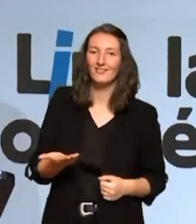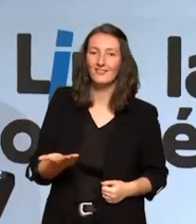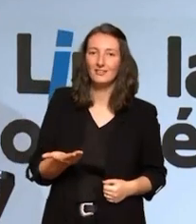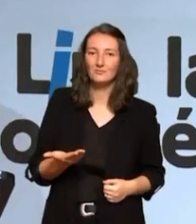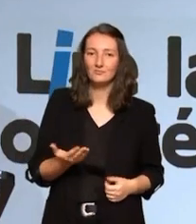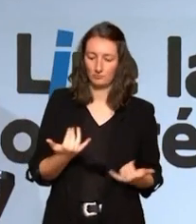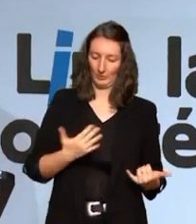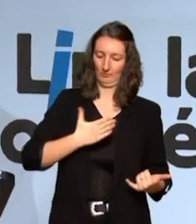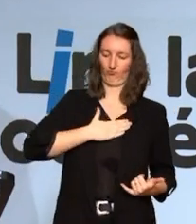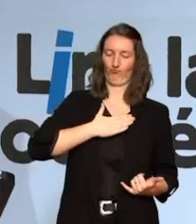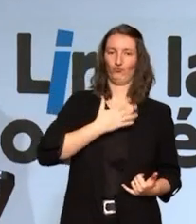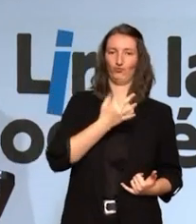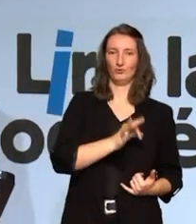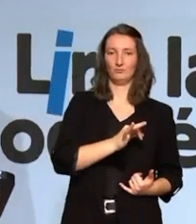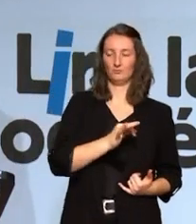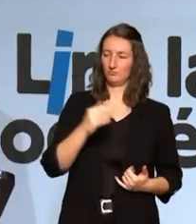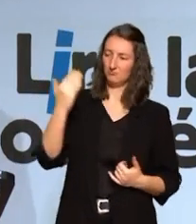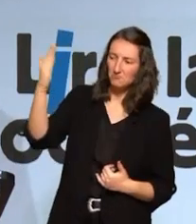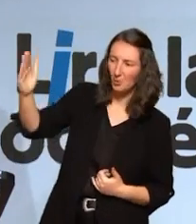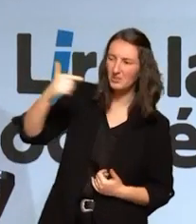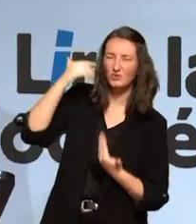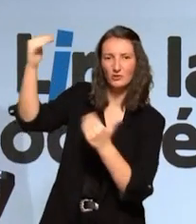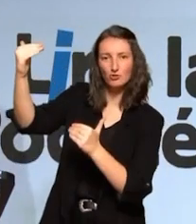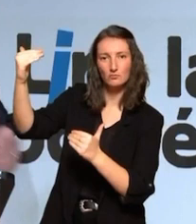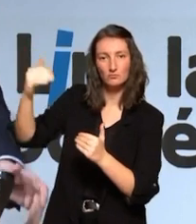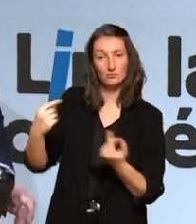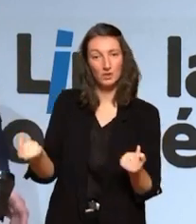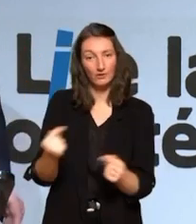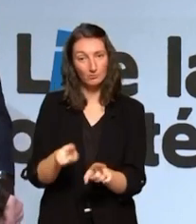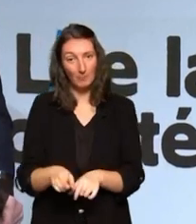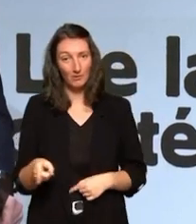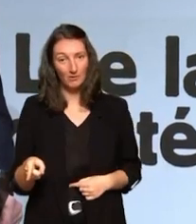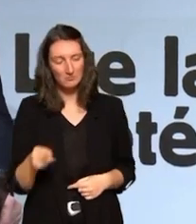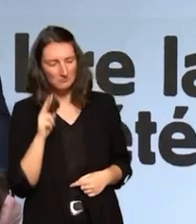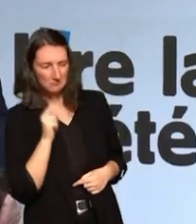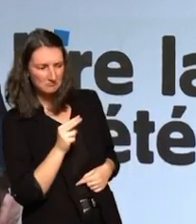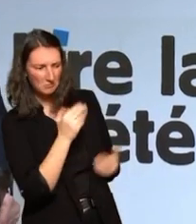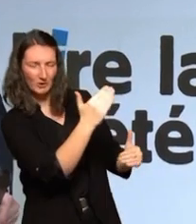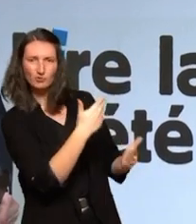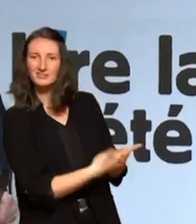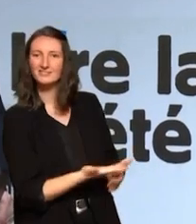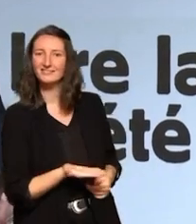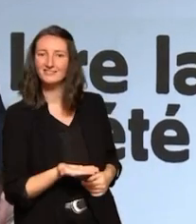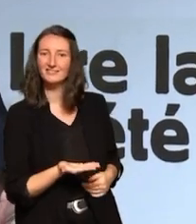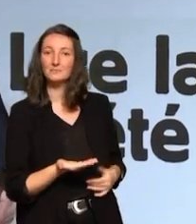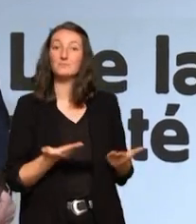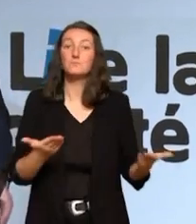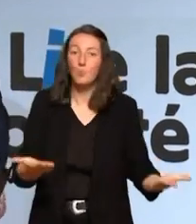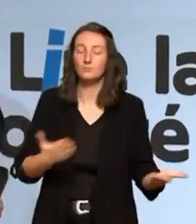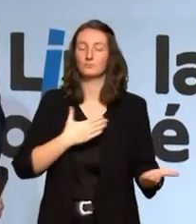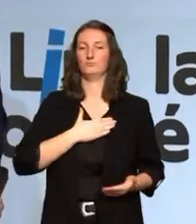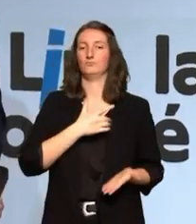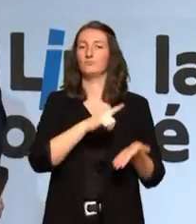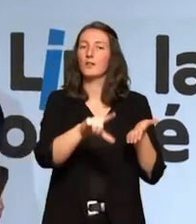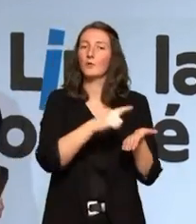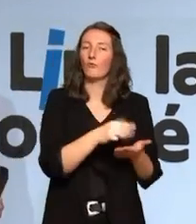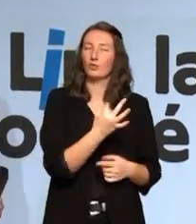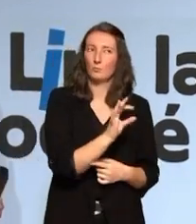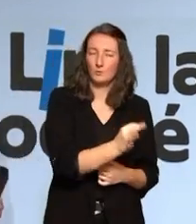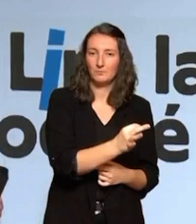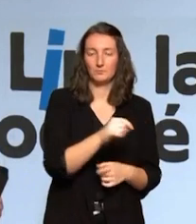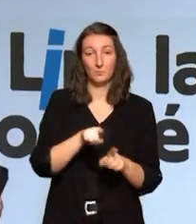l'étranger de quelqu'un d'autre. Pourquoi l'éloge à la littérature étrangère ? Parce que si la littérature vous ouvre